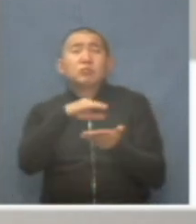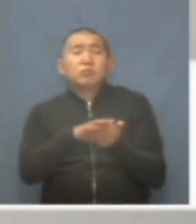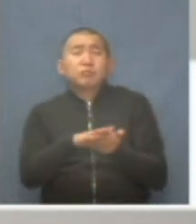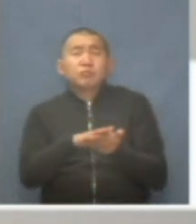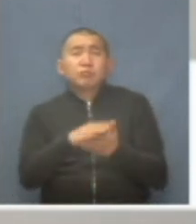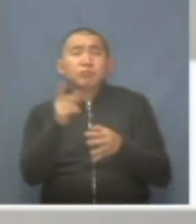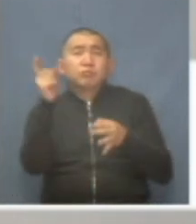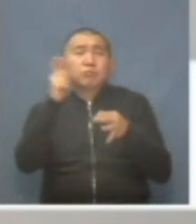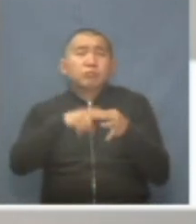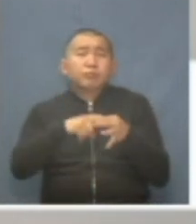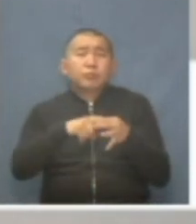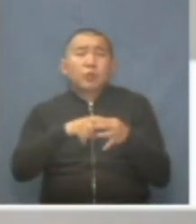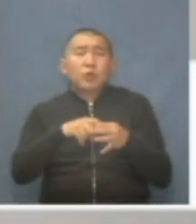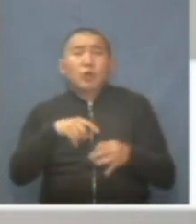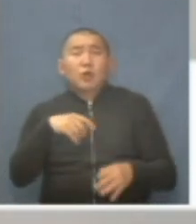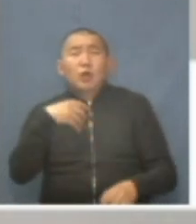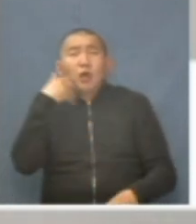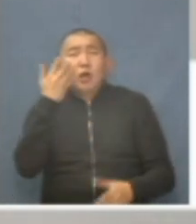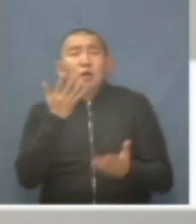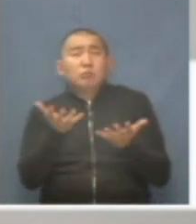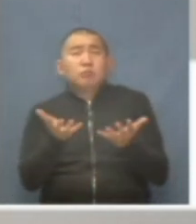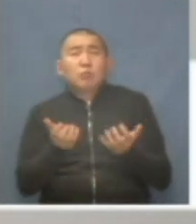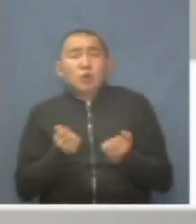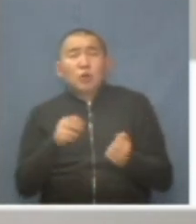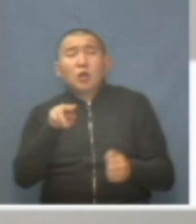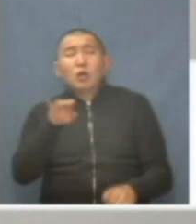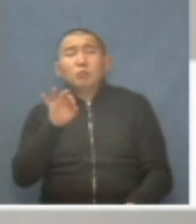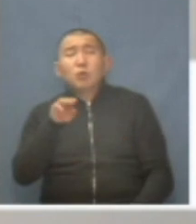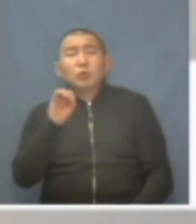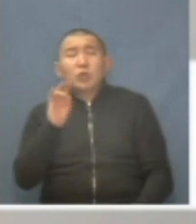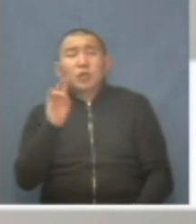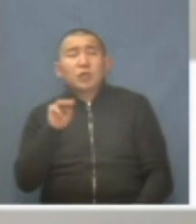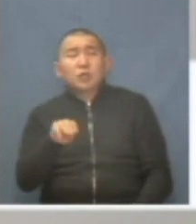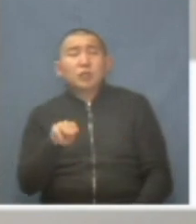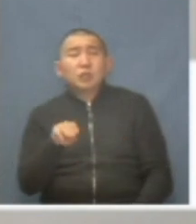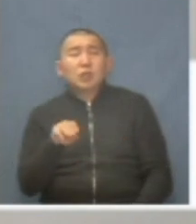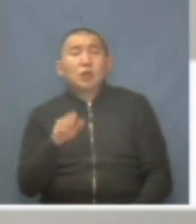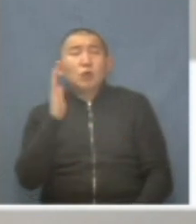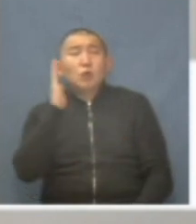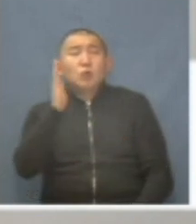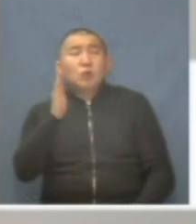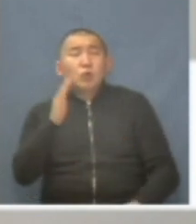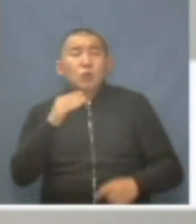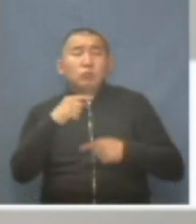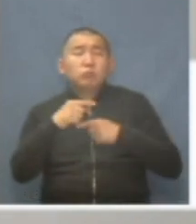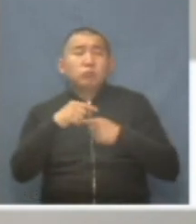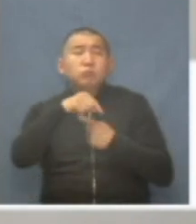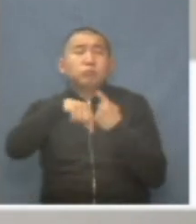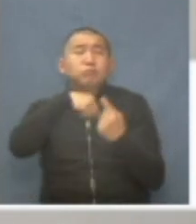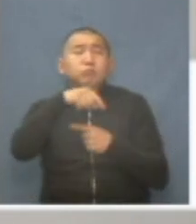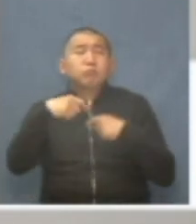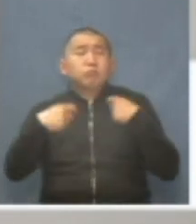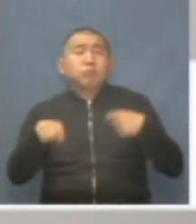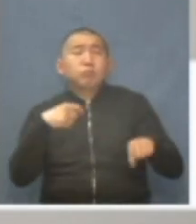географических наименований для получения патента. То есть в будущем это предпринимателям даст право